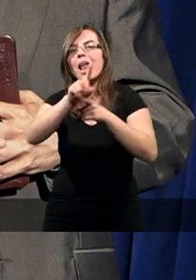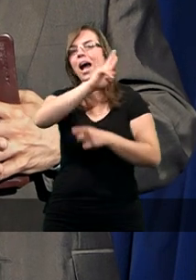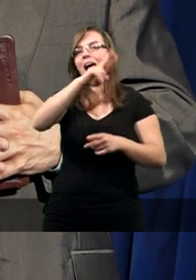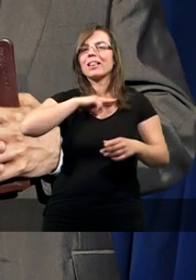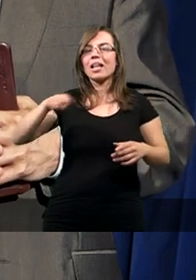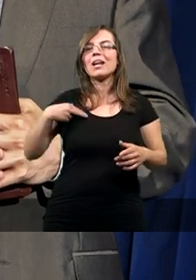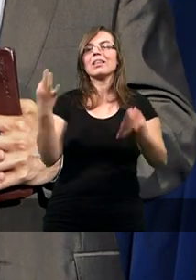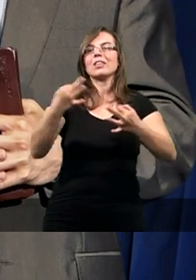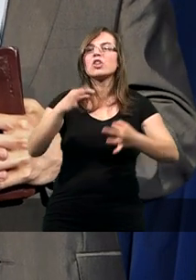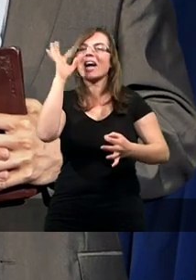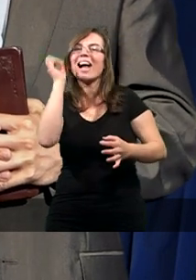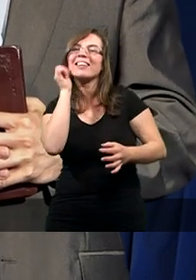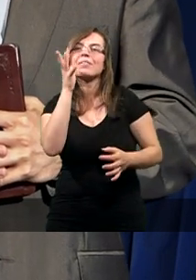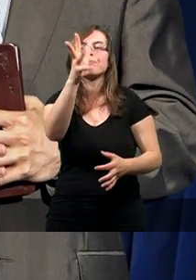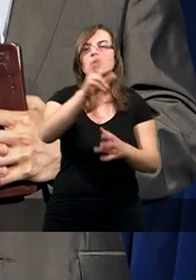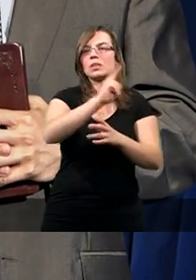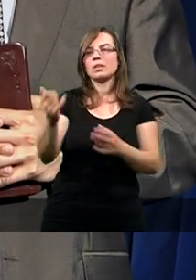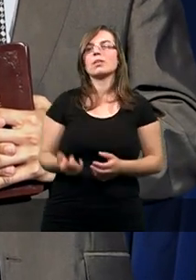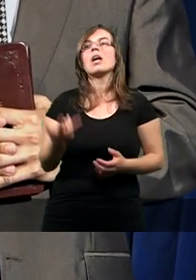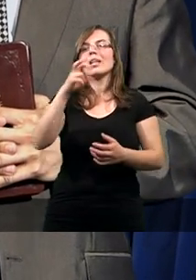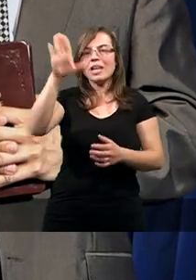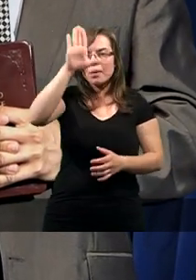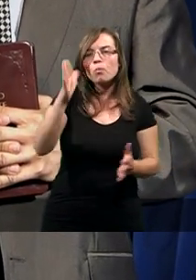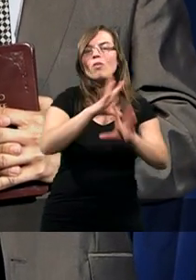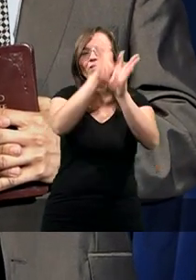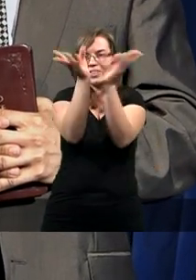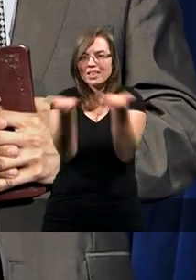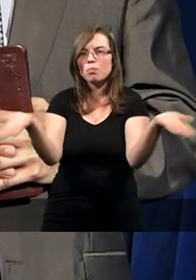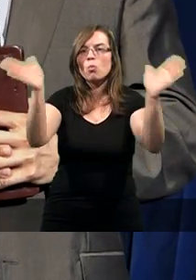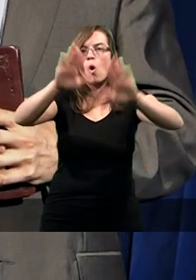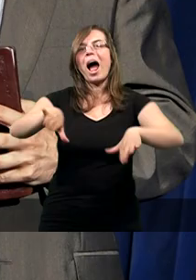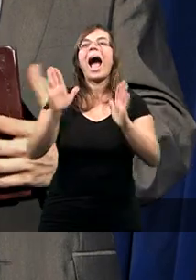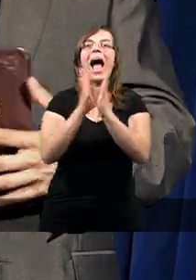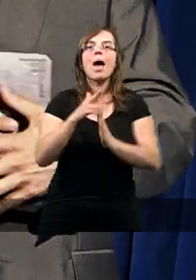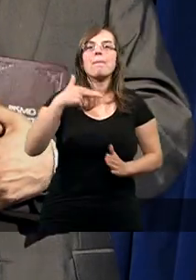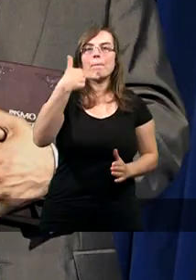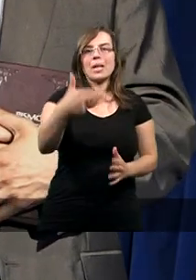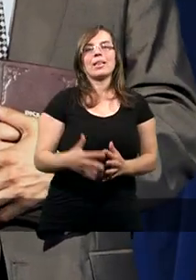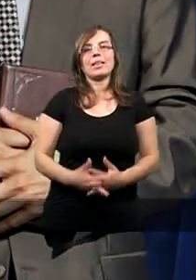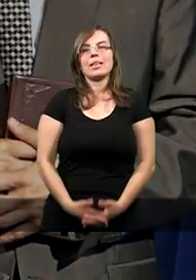każdego z nas dzisiaj rano. May God bless each one of you. Niechaj Bóg wszystkich błogosławi.